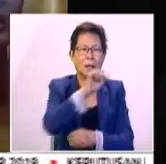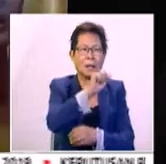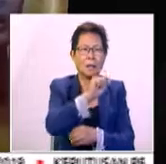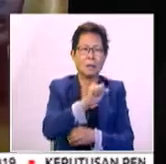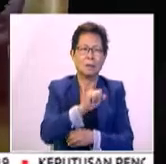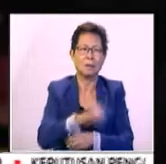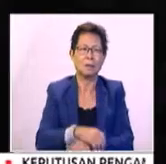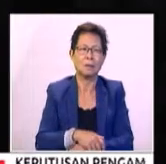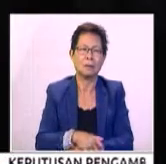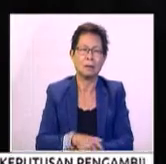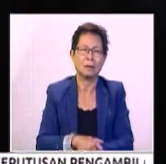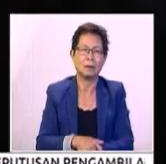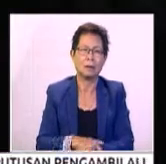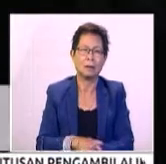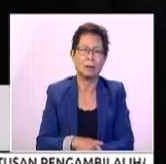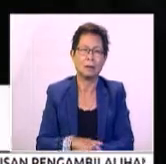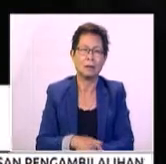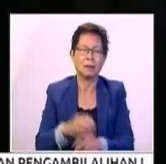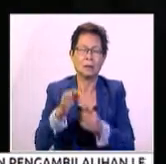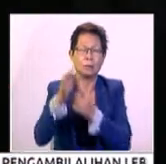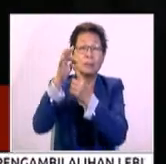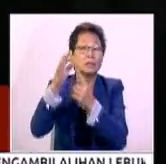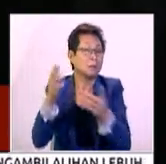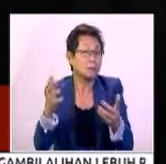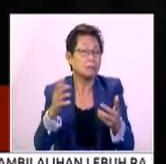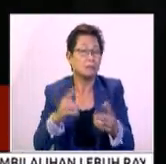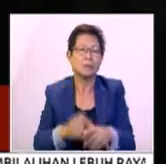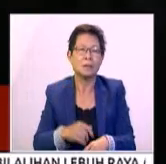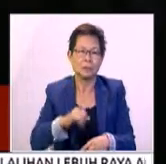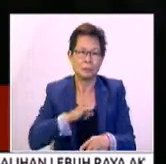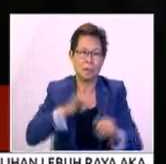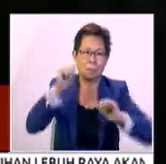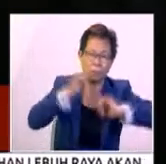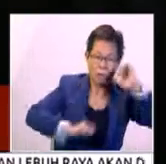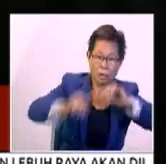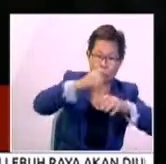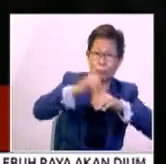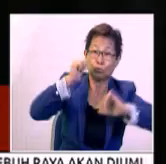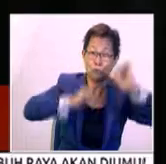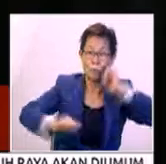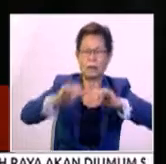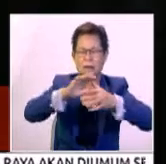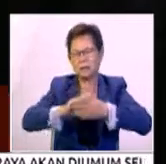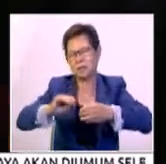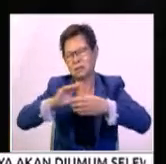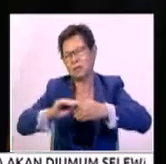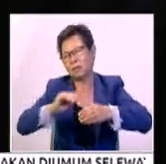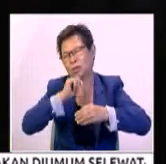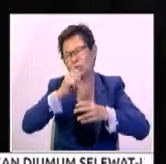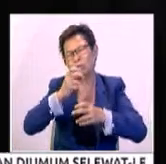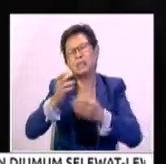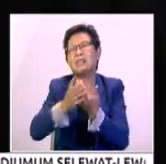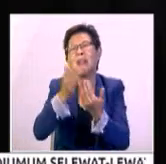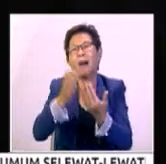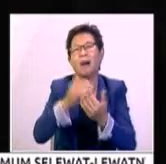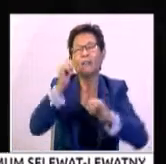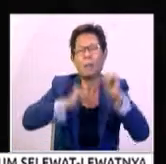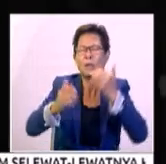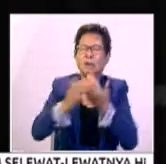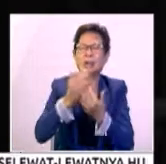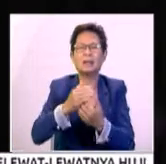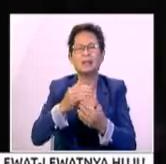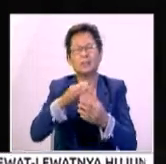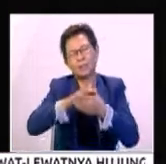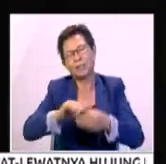cerita ni. Okey, kelainan dia mungkin selama ni kalau saya berlakonan drama, cerita dia tak berapa heavy. Mungkin cerita dia